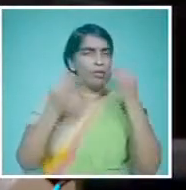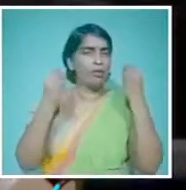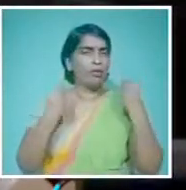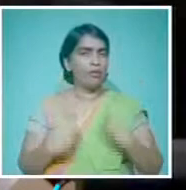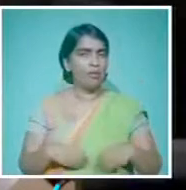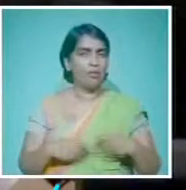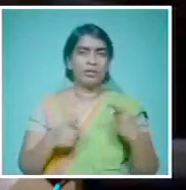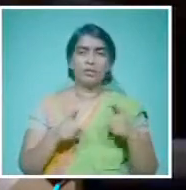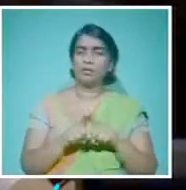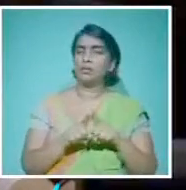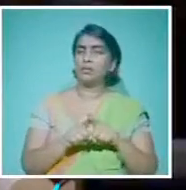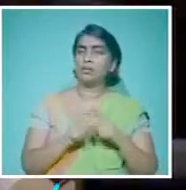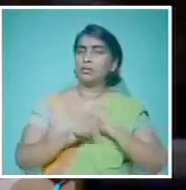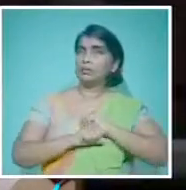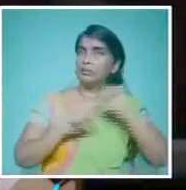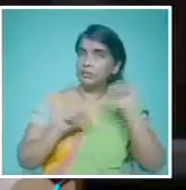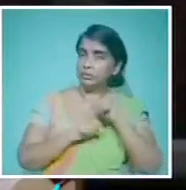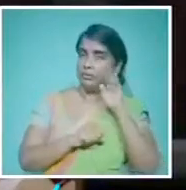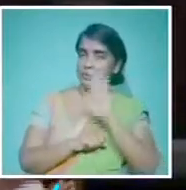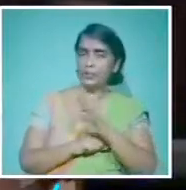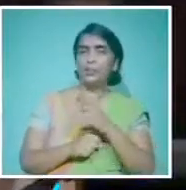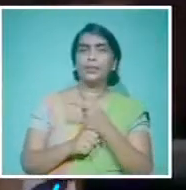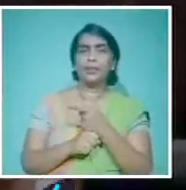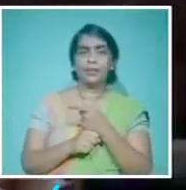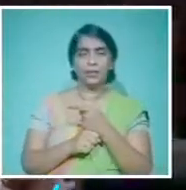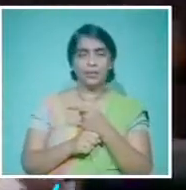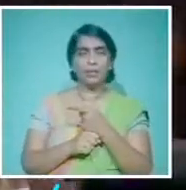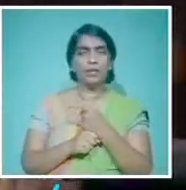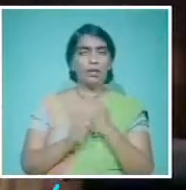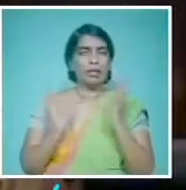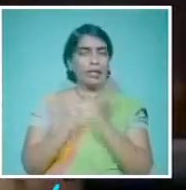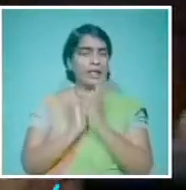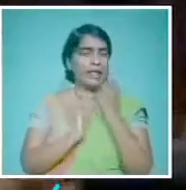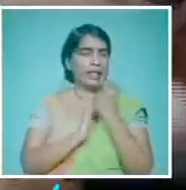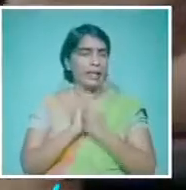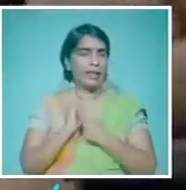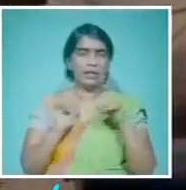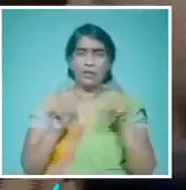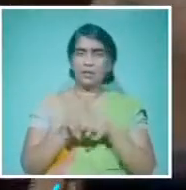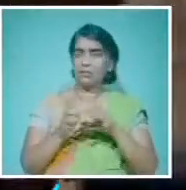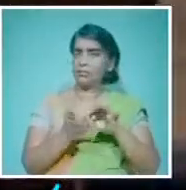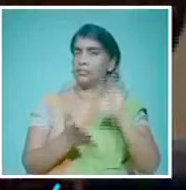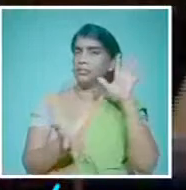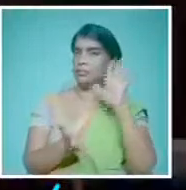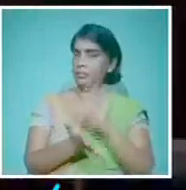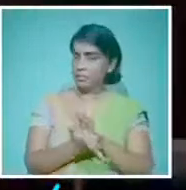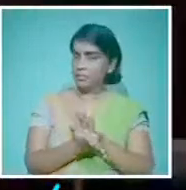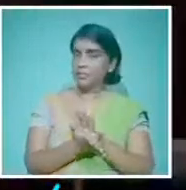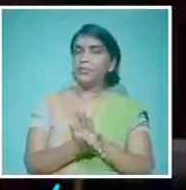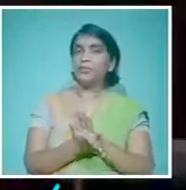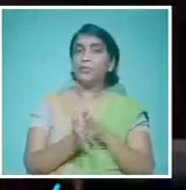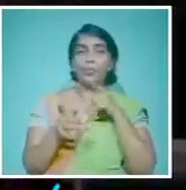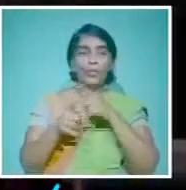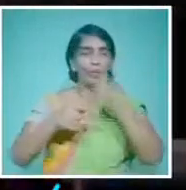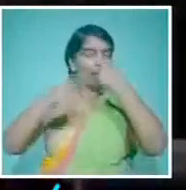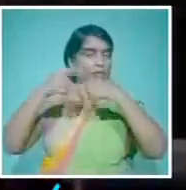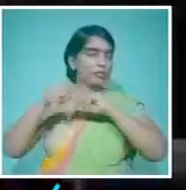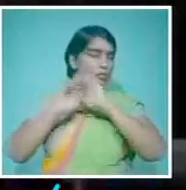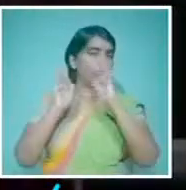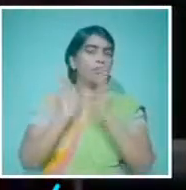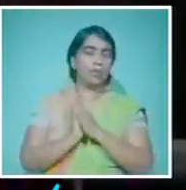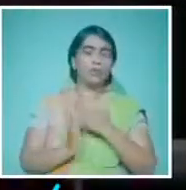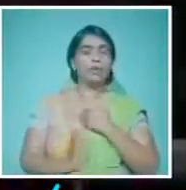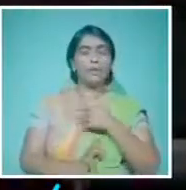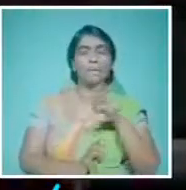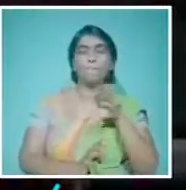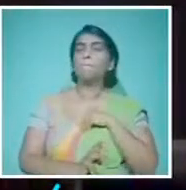කඩාවැටීම අරගල කළුවන් විසින් කැලෑ නීතියක් රට තුළ ස්ථාපිත කිරීම මෙන්න මේ කාරණා එක්ක අපි